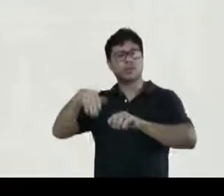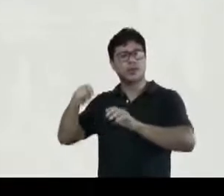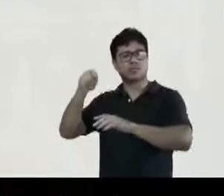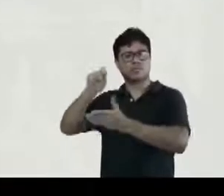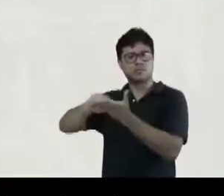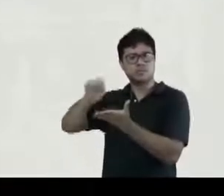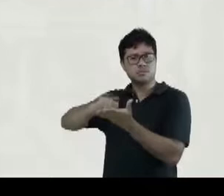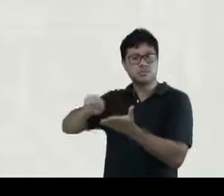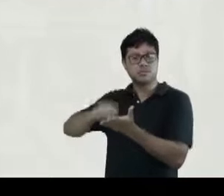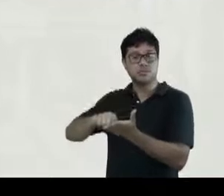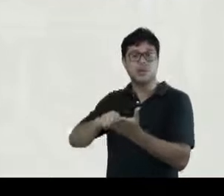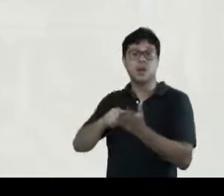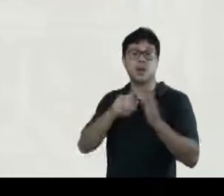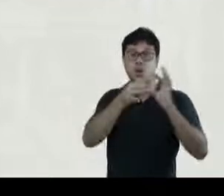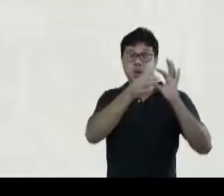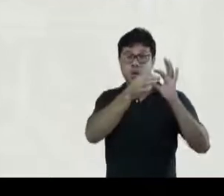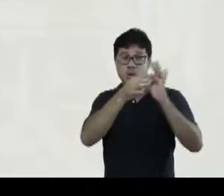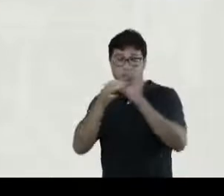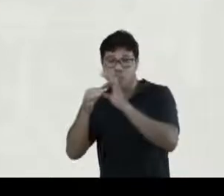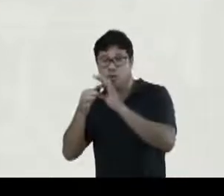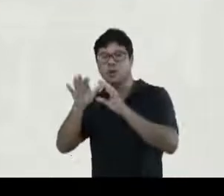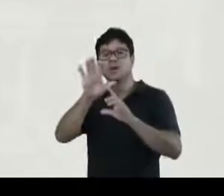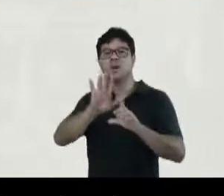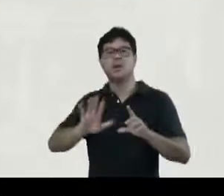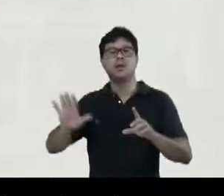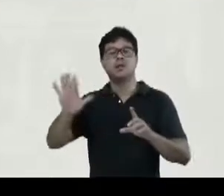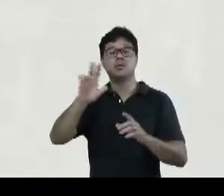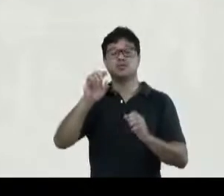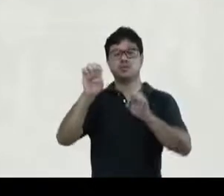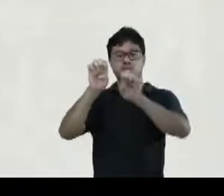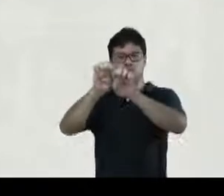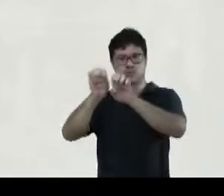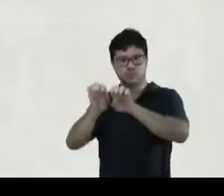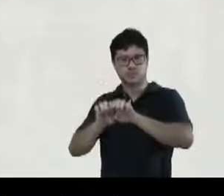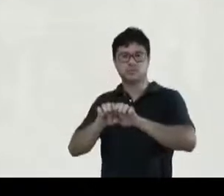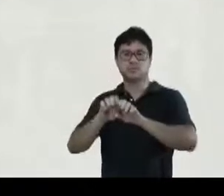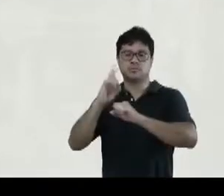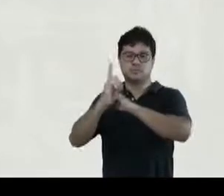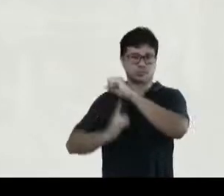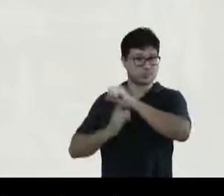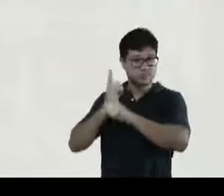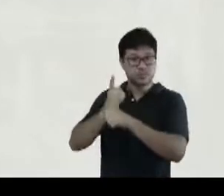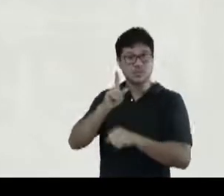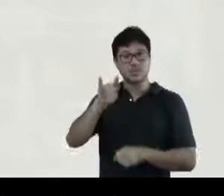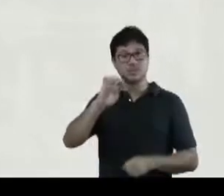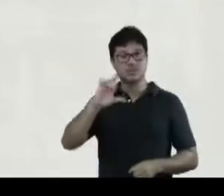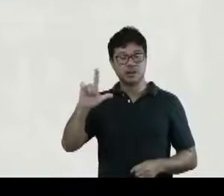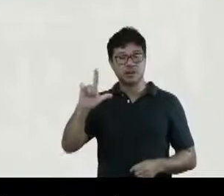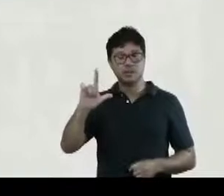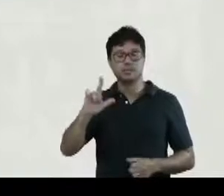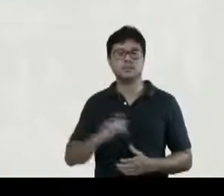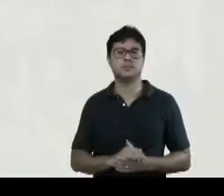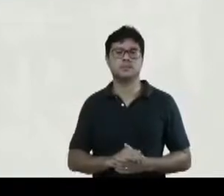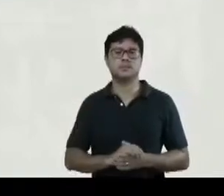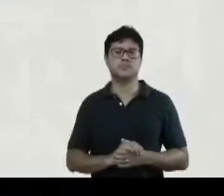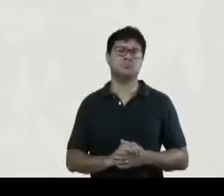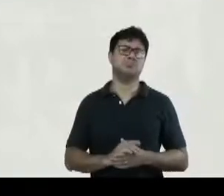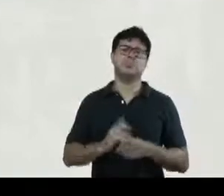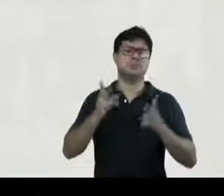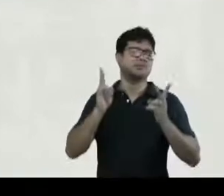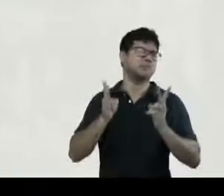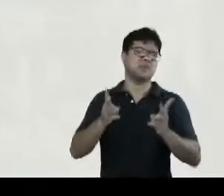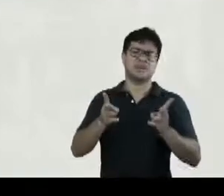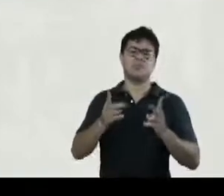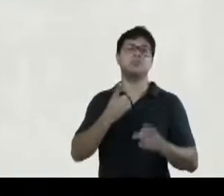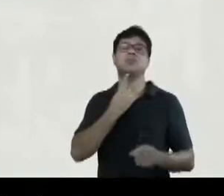mehr gemeinsames Anliegen von Bibliothek und jeder buchbasierten Wissenschaft. Die